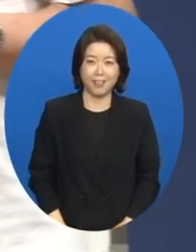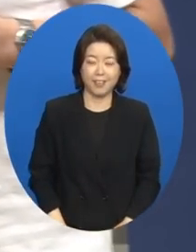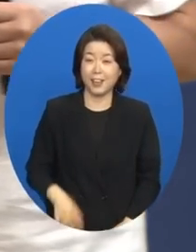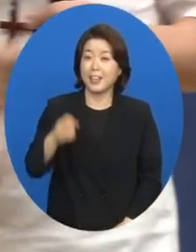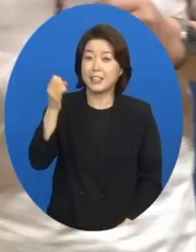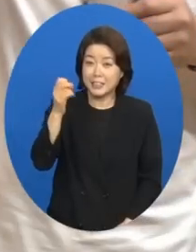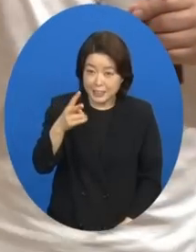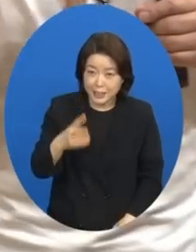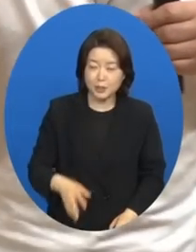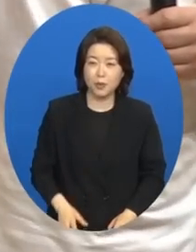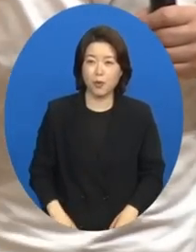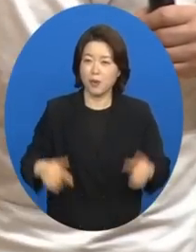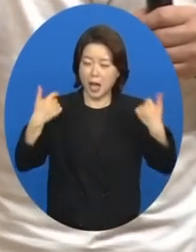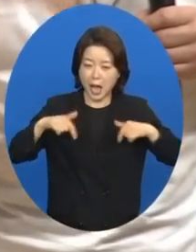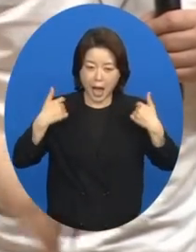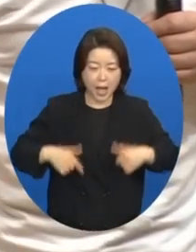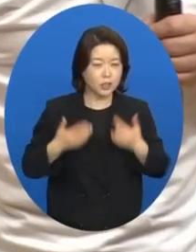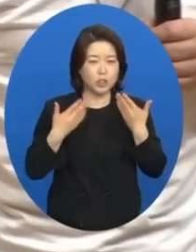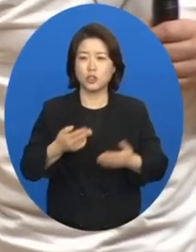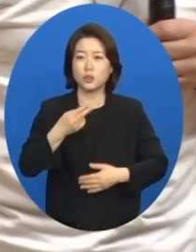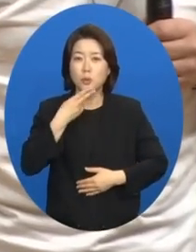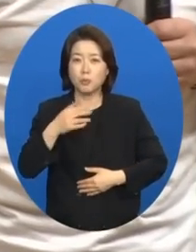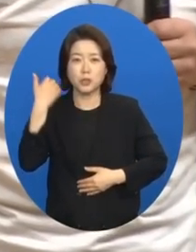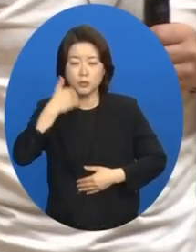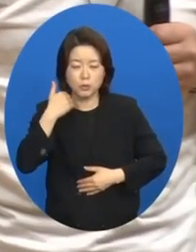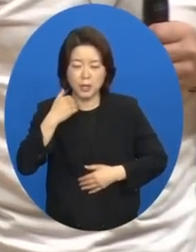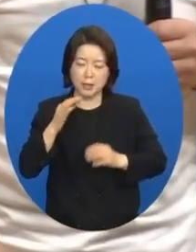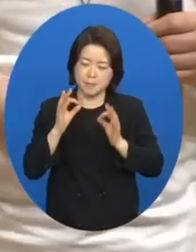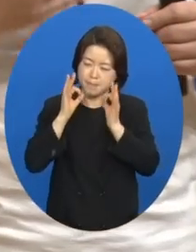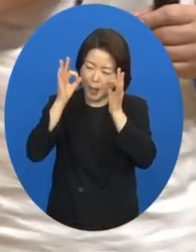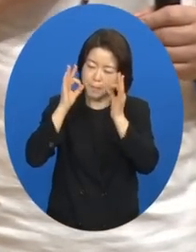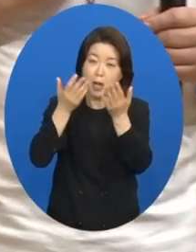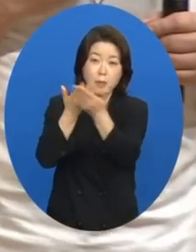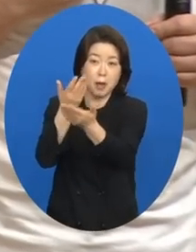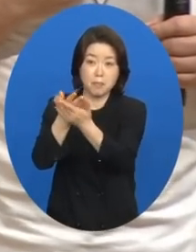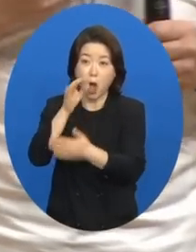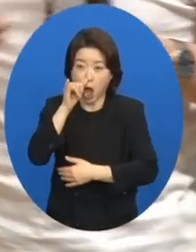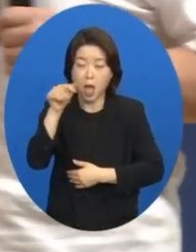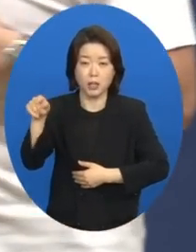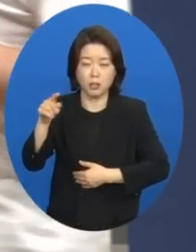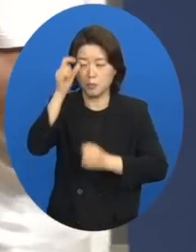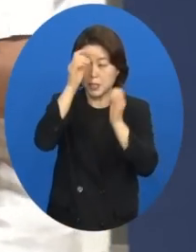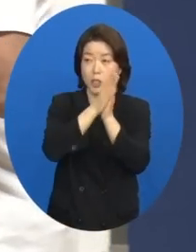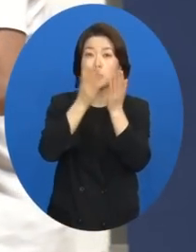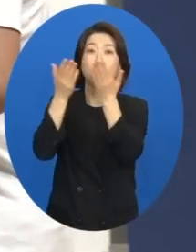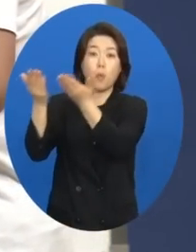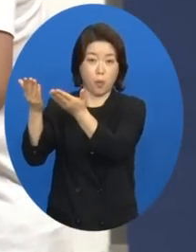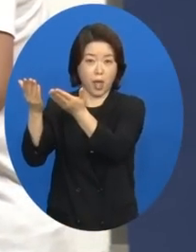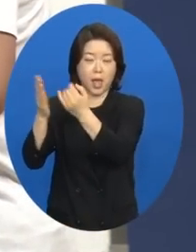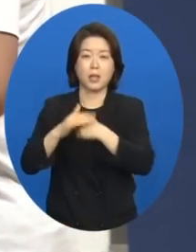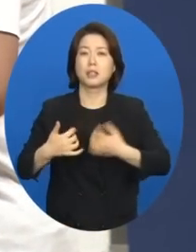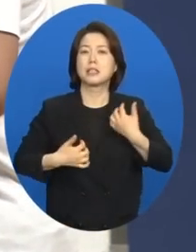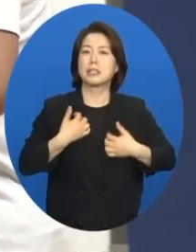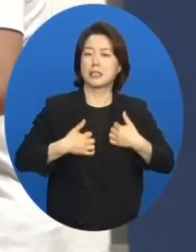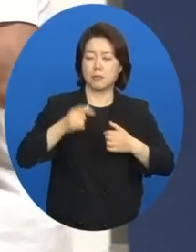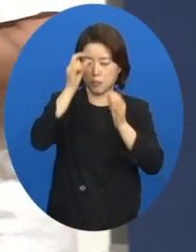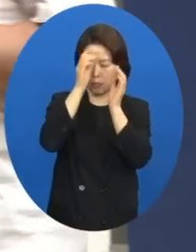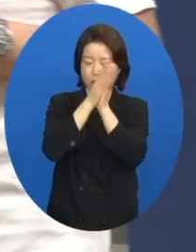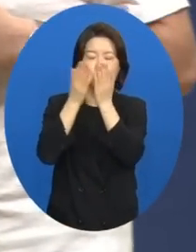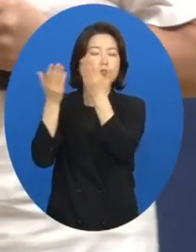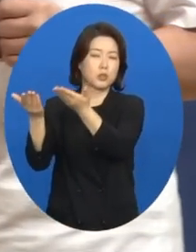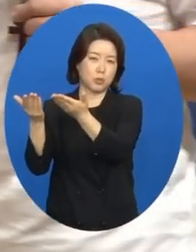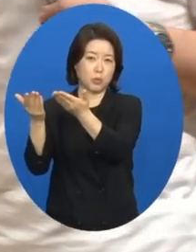그리고 항상 쉬지 않고 누군가 간구한다는 말은 주님 앞에 기도한다는 말, 이 기쁨으로 기도한다는 말,